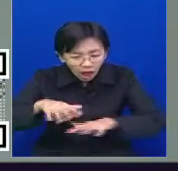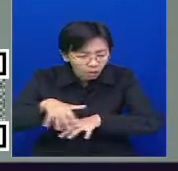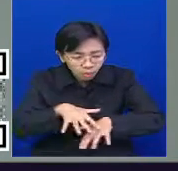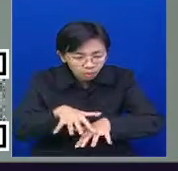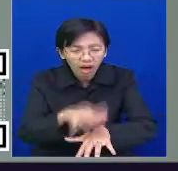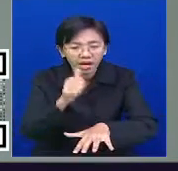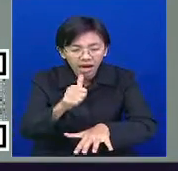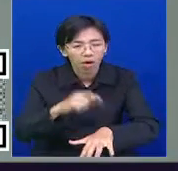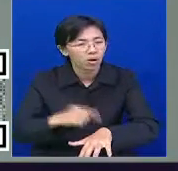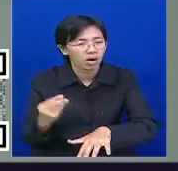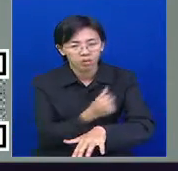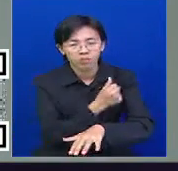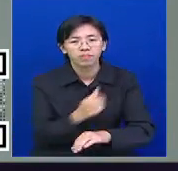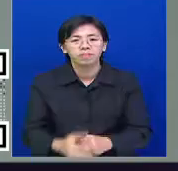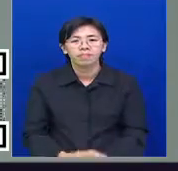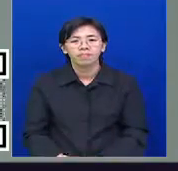า